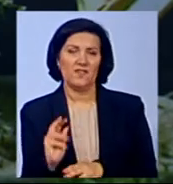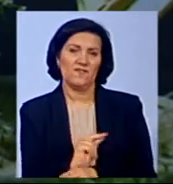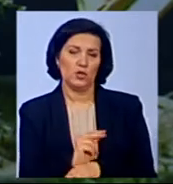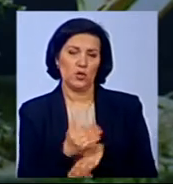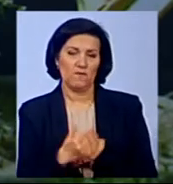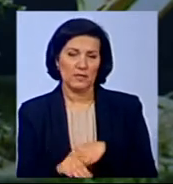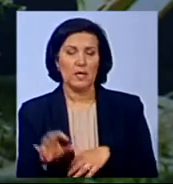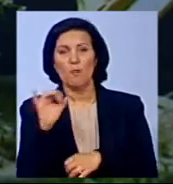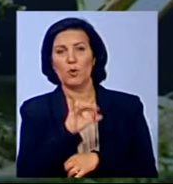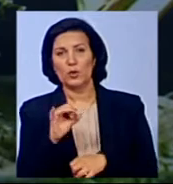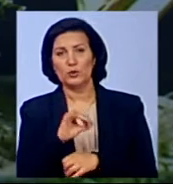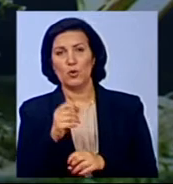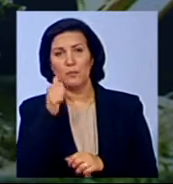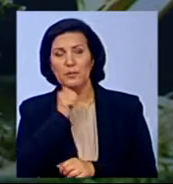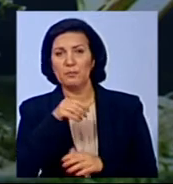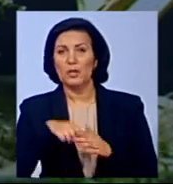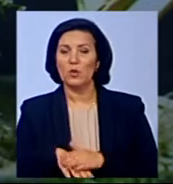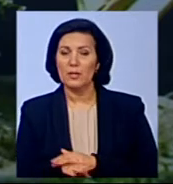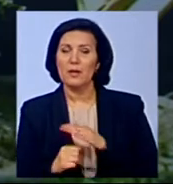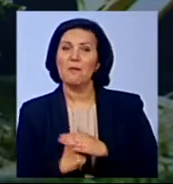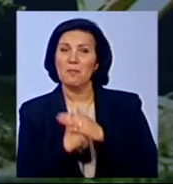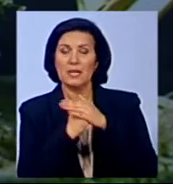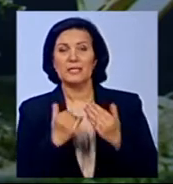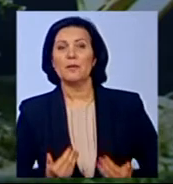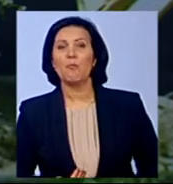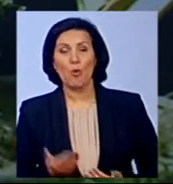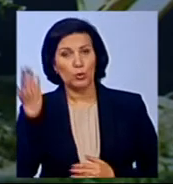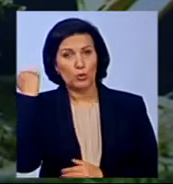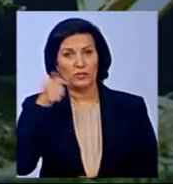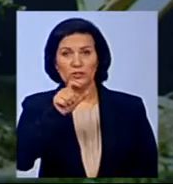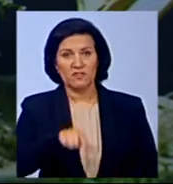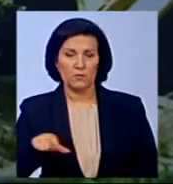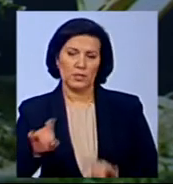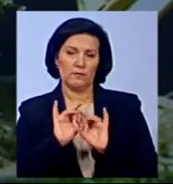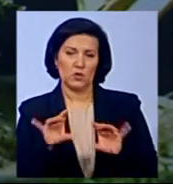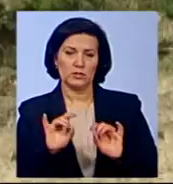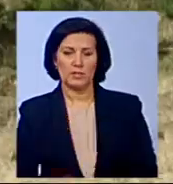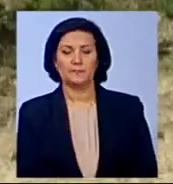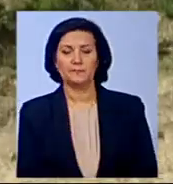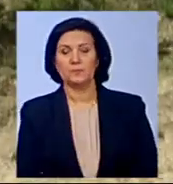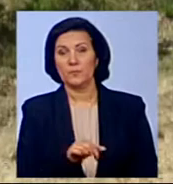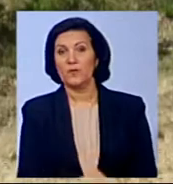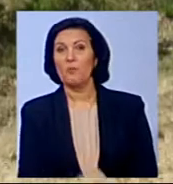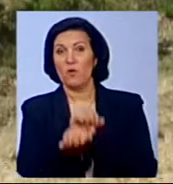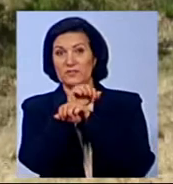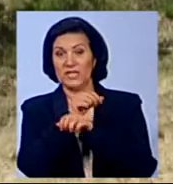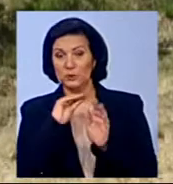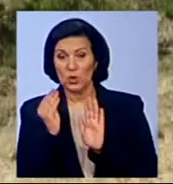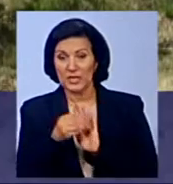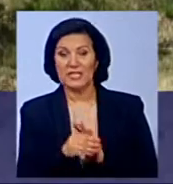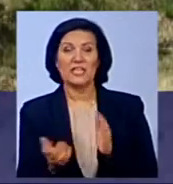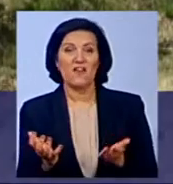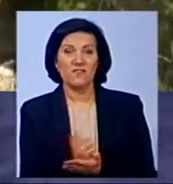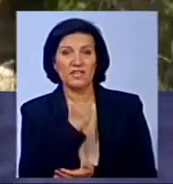відновили. Про історію підпільної бази та побут тодішніх вояків розкаже Дмитро Грінченко. Повстанську Криївку виявили торік біля